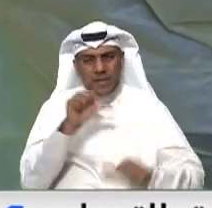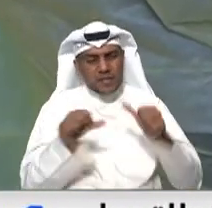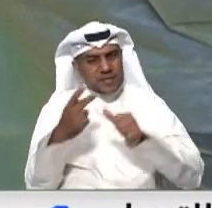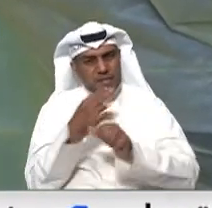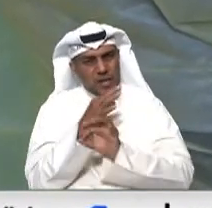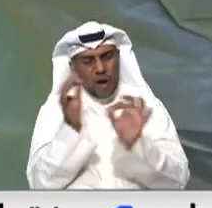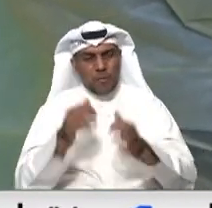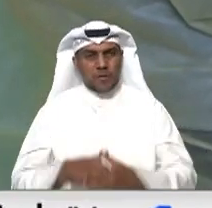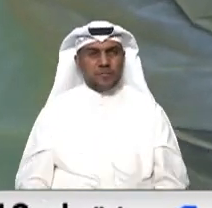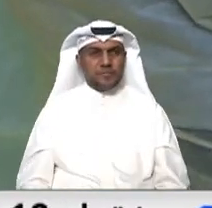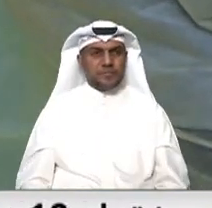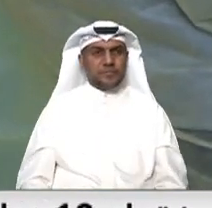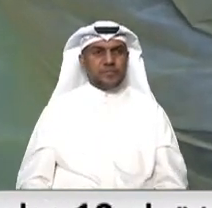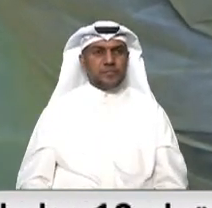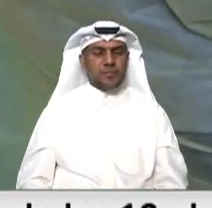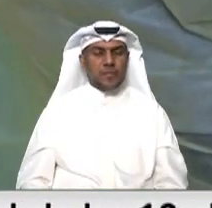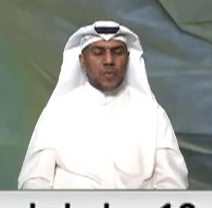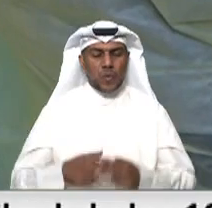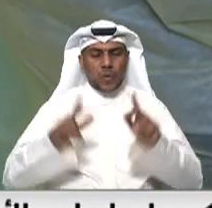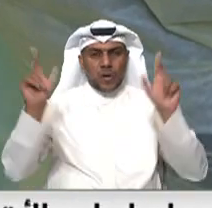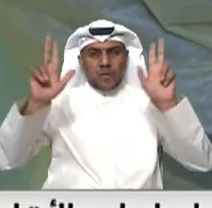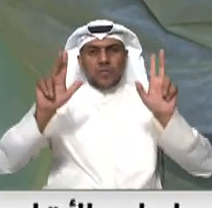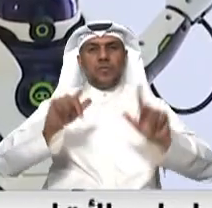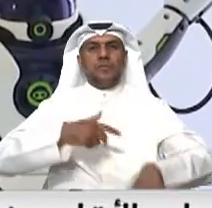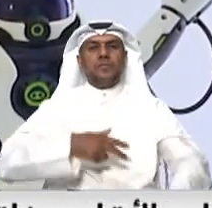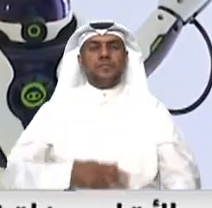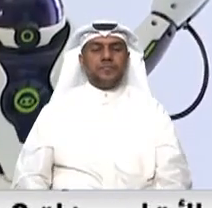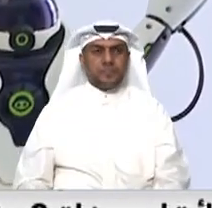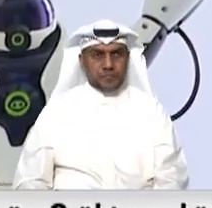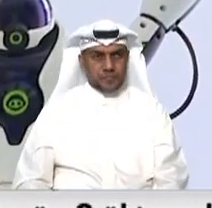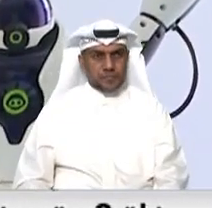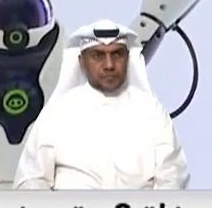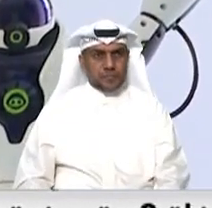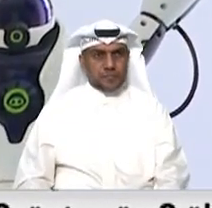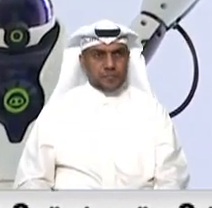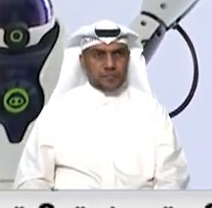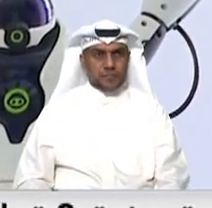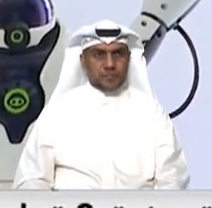الجذعيه لما ابو علاوي تلفزيون دوله الكويت